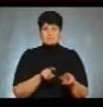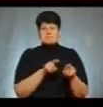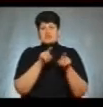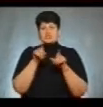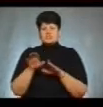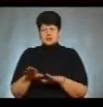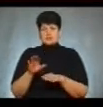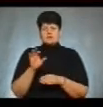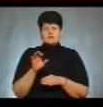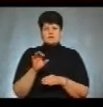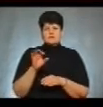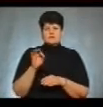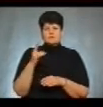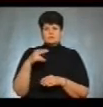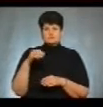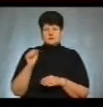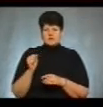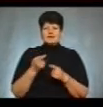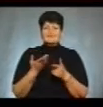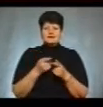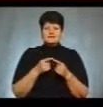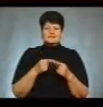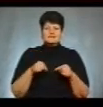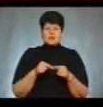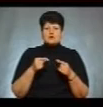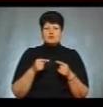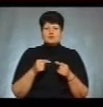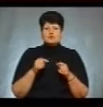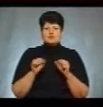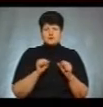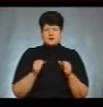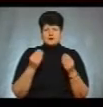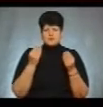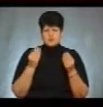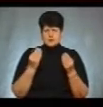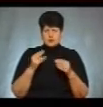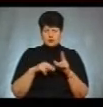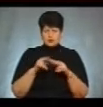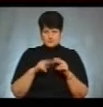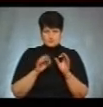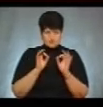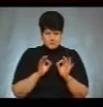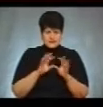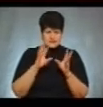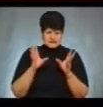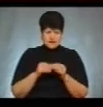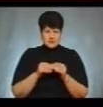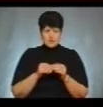баланс облдержадміністрації до сфери управління капітального будівництва вашого. Правильно, так, пане Вікторе? Загальна протяжність